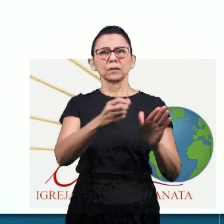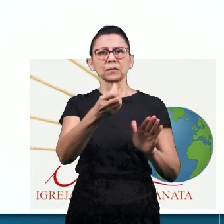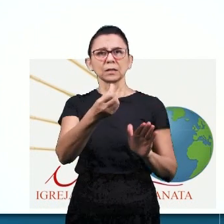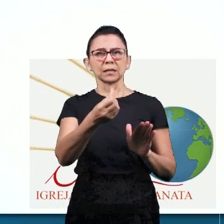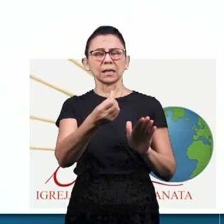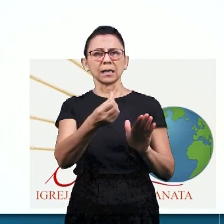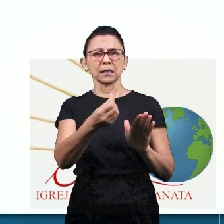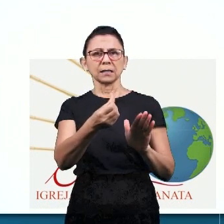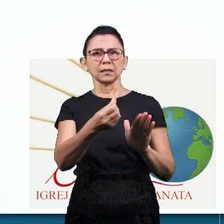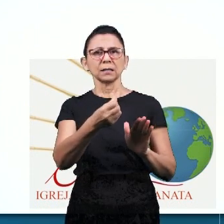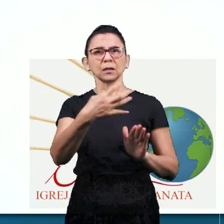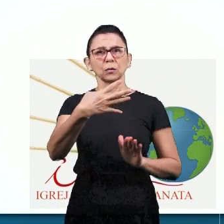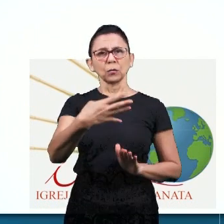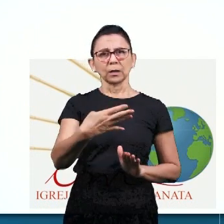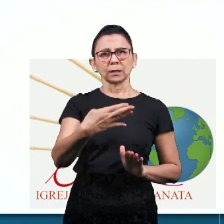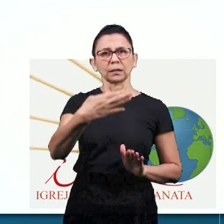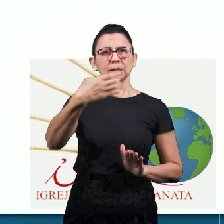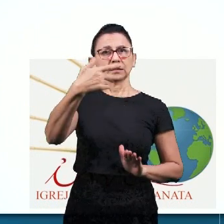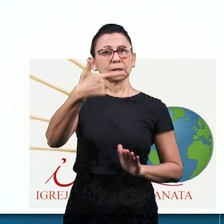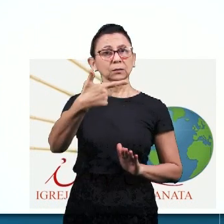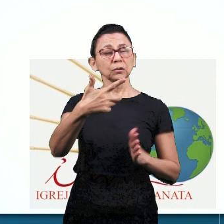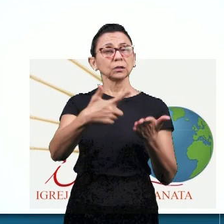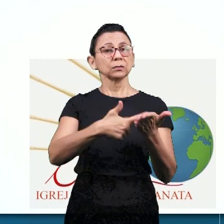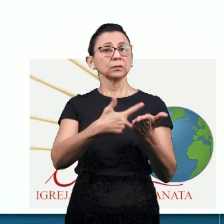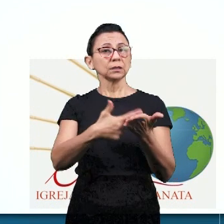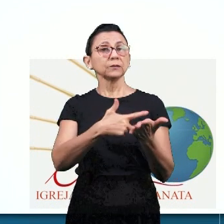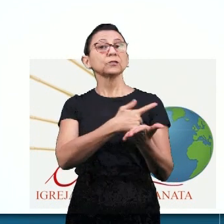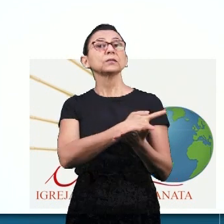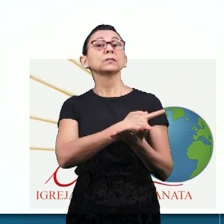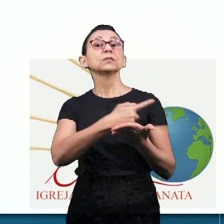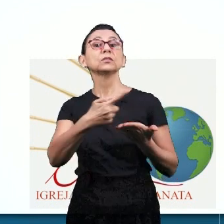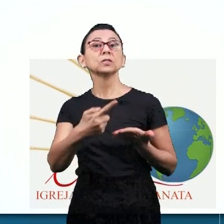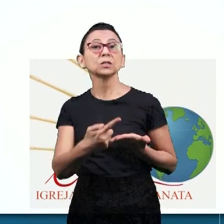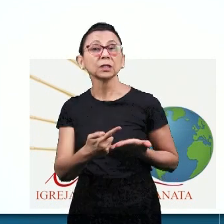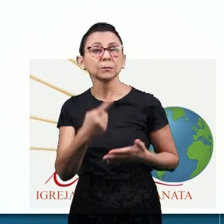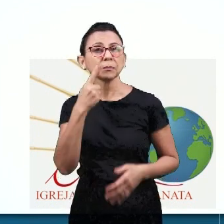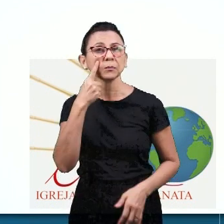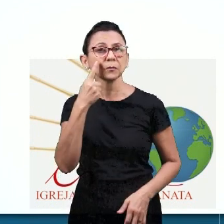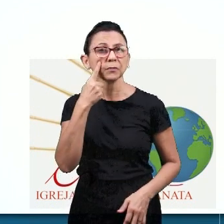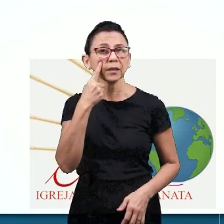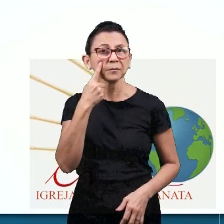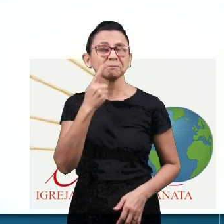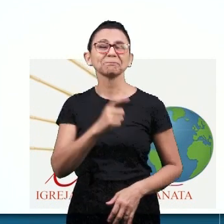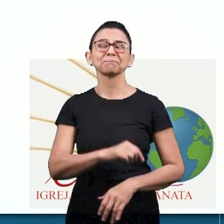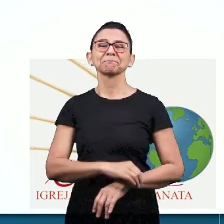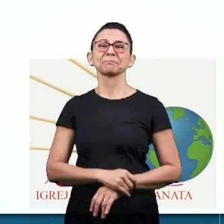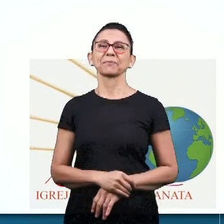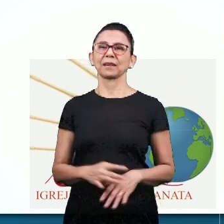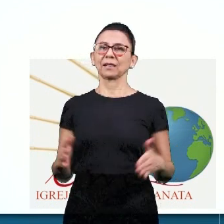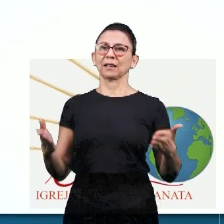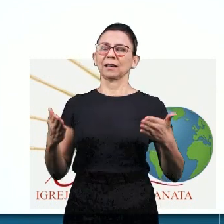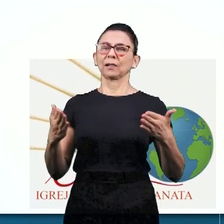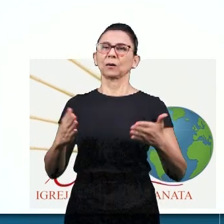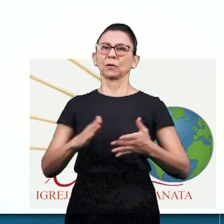la Genèse? Nous allons donc à cette réponse. Et cette fois-ci, mes frères, nous allons voir une réponse en langue